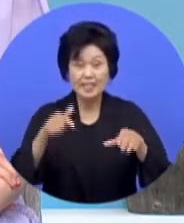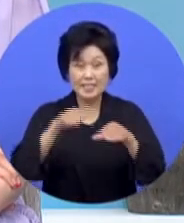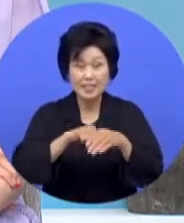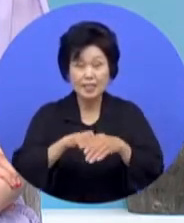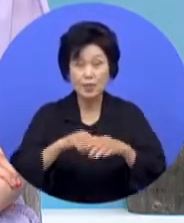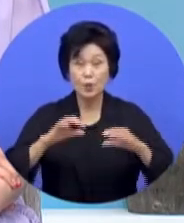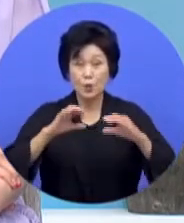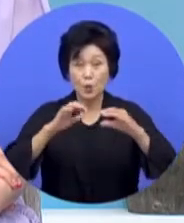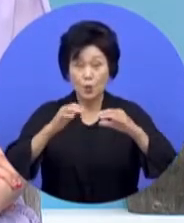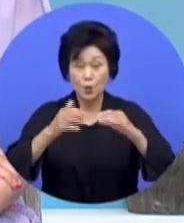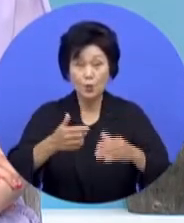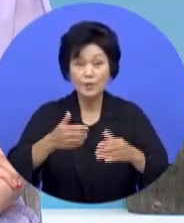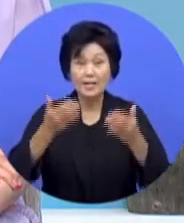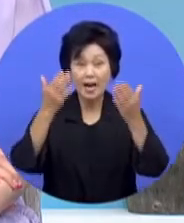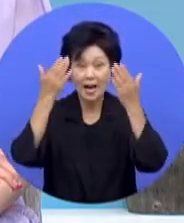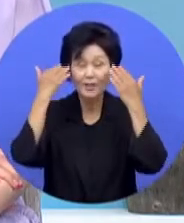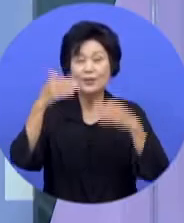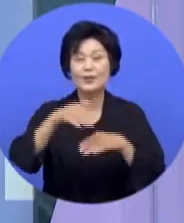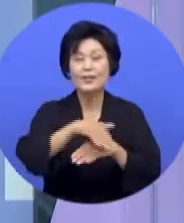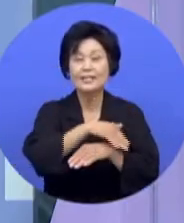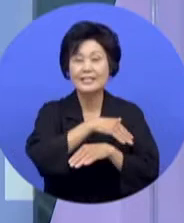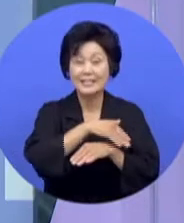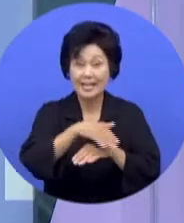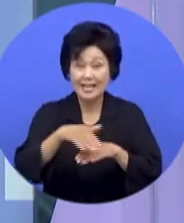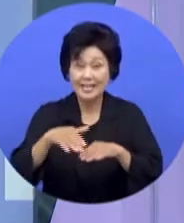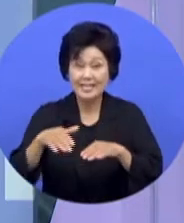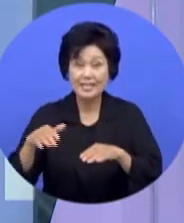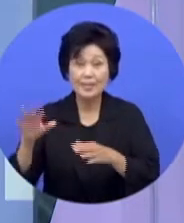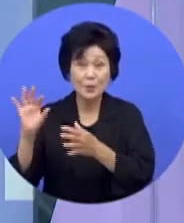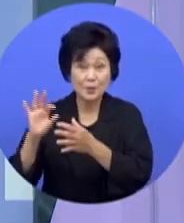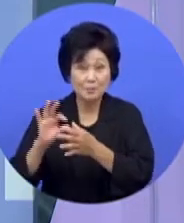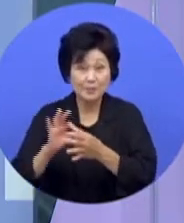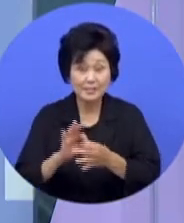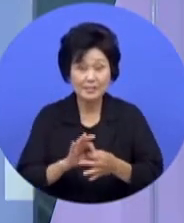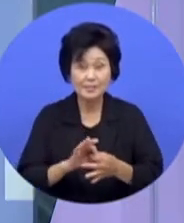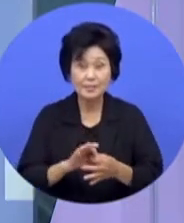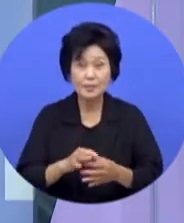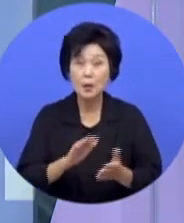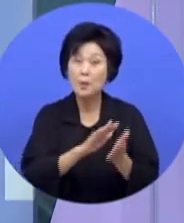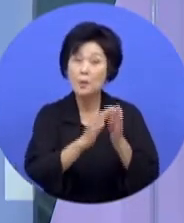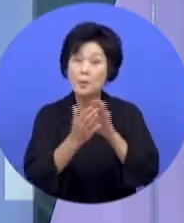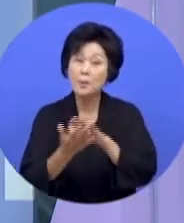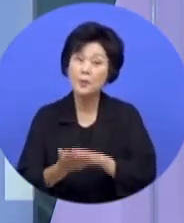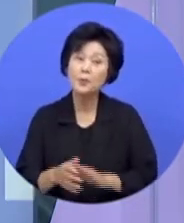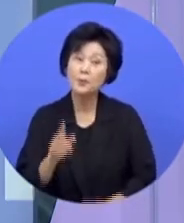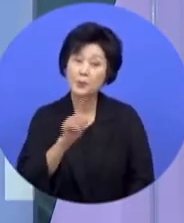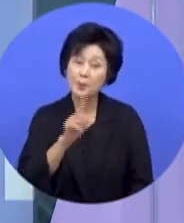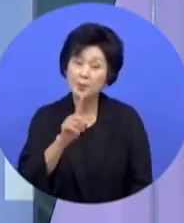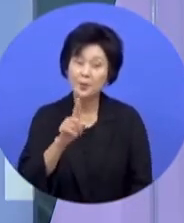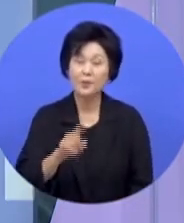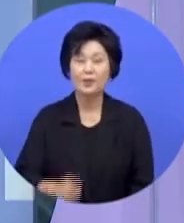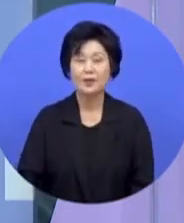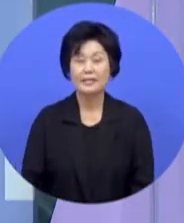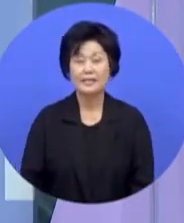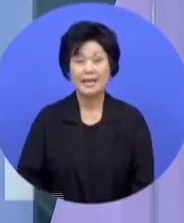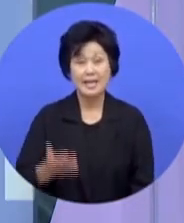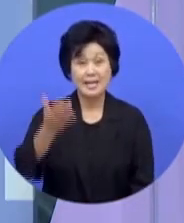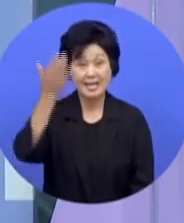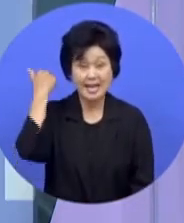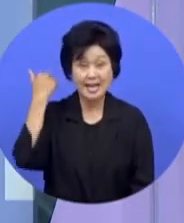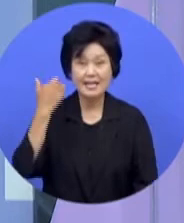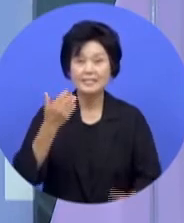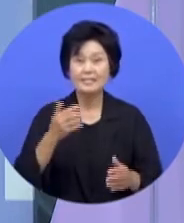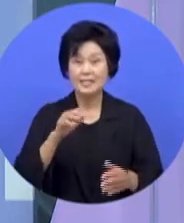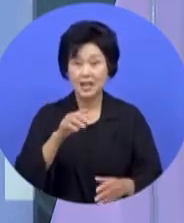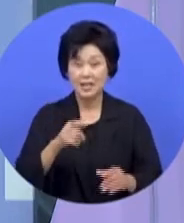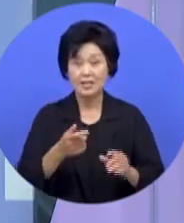변화들이 나한테 있어요? 이거는 아까 이제 말씀드렸다시피 예? 이 학교에 오기 전에는 네? 세상적인 사고에 찌들어 있어서 네?